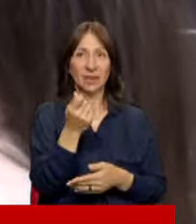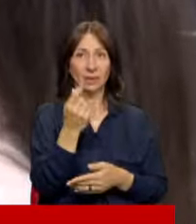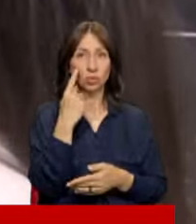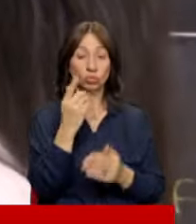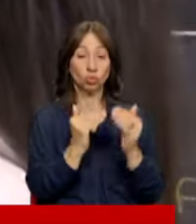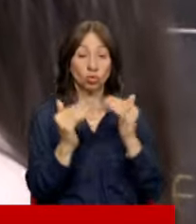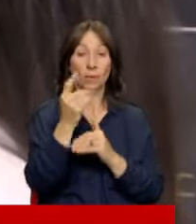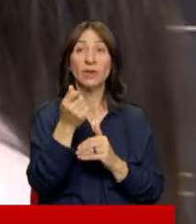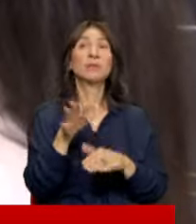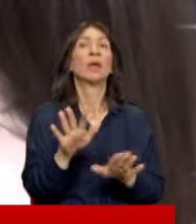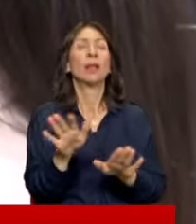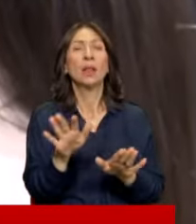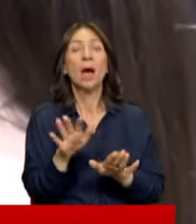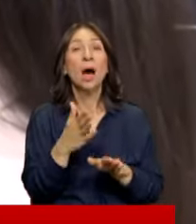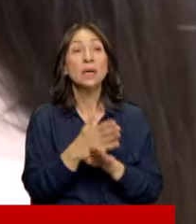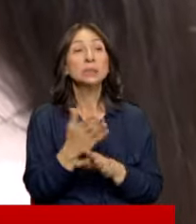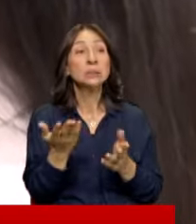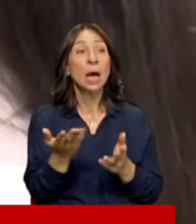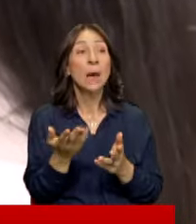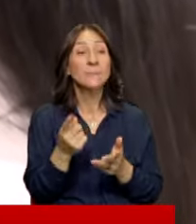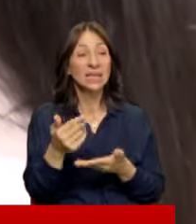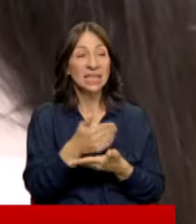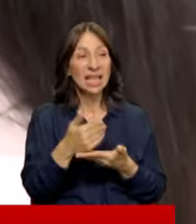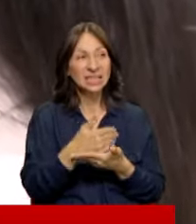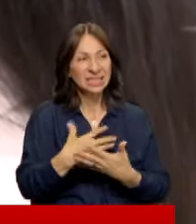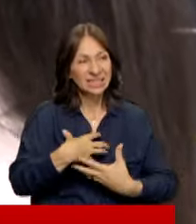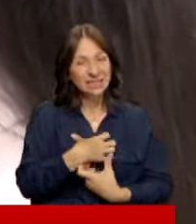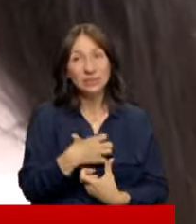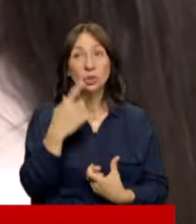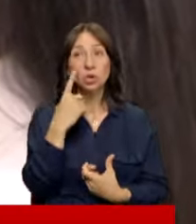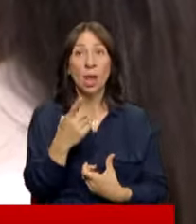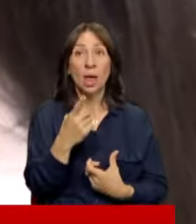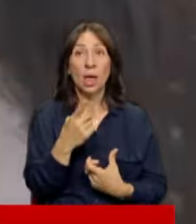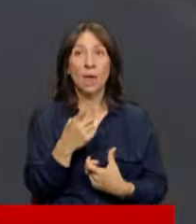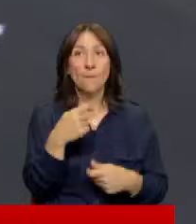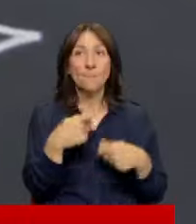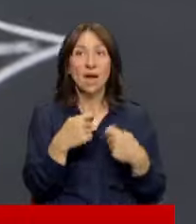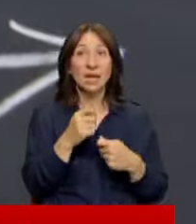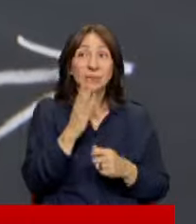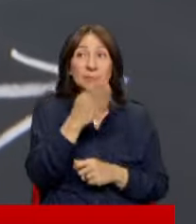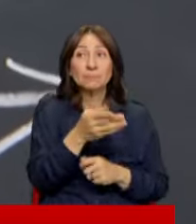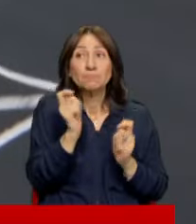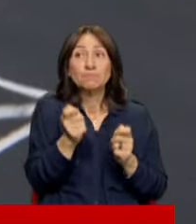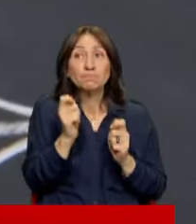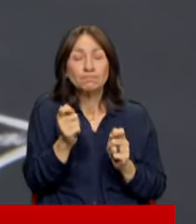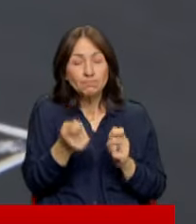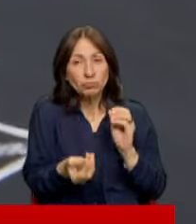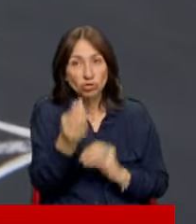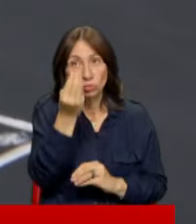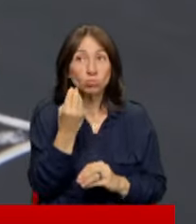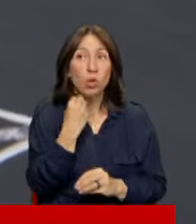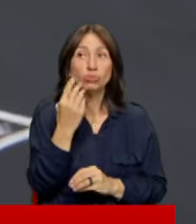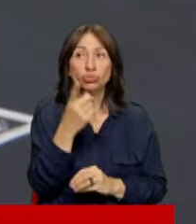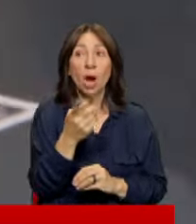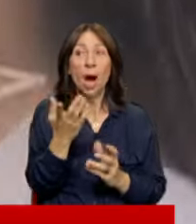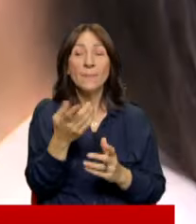çok yüksek tutarlar değil bunlar, aslında bir gelir sıkışıklığı üzerine bankaya koşturmasıyla beraber ortaya çıkmış bir borç